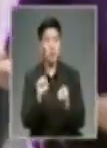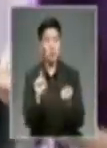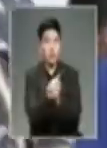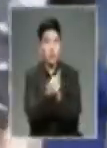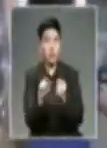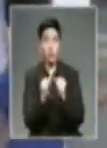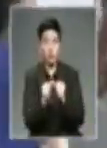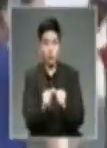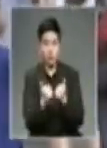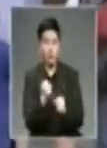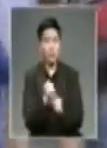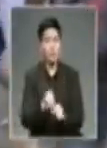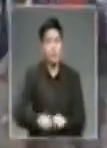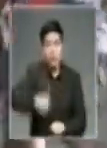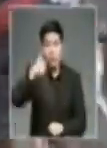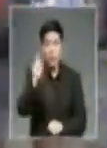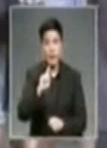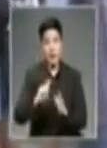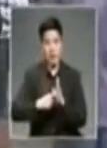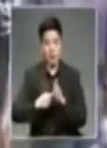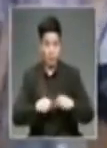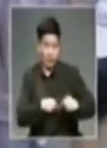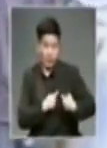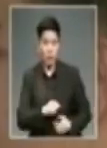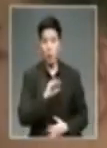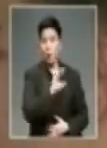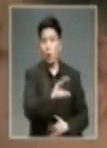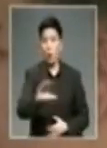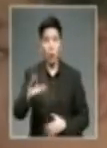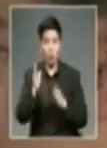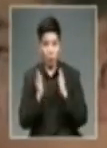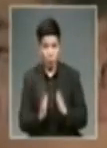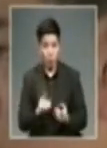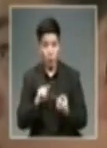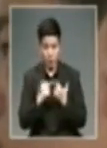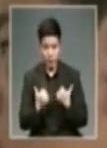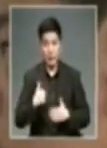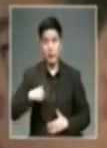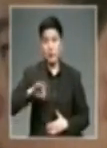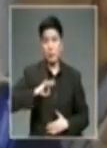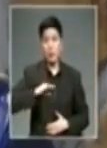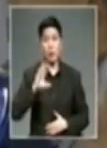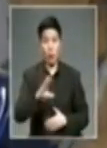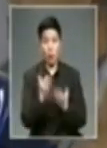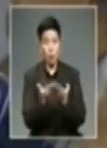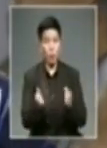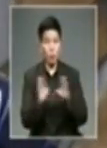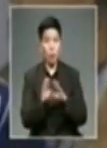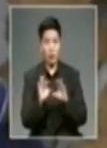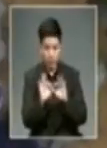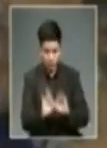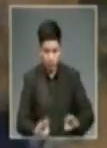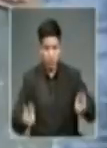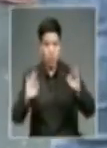งอยู่อย่างยั่งยืนนั้นต้องเริ่มที่จิตใจของแต่ละคนทั้งนี้สมาชิกในครอบครัวทุกคนก็มีส่วนสำคั